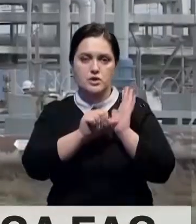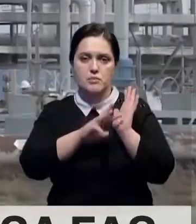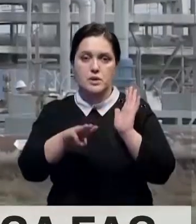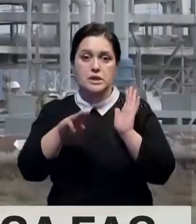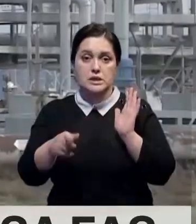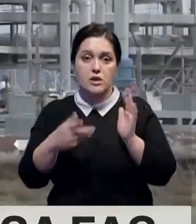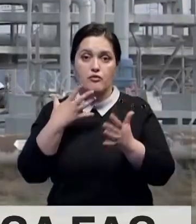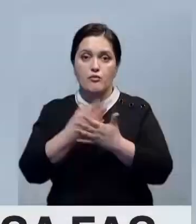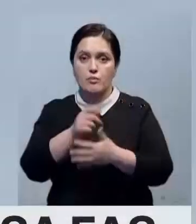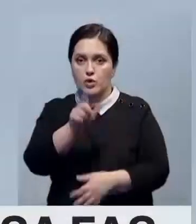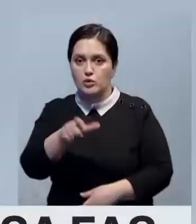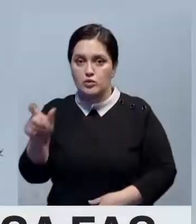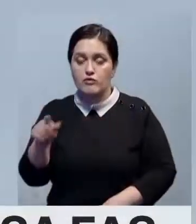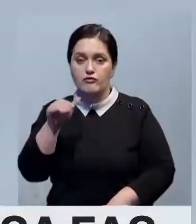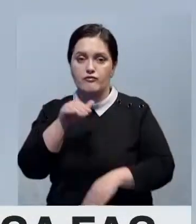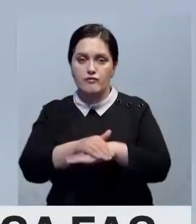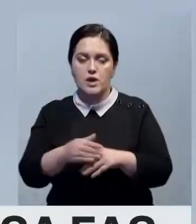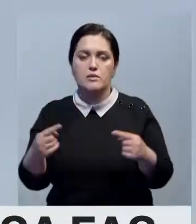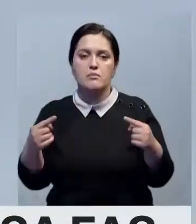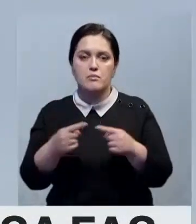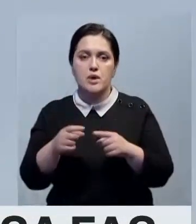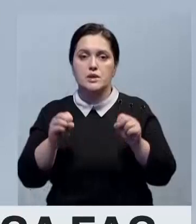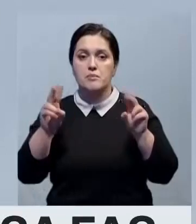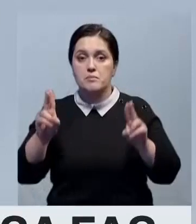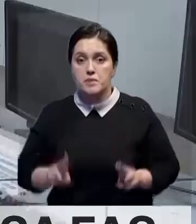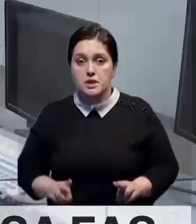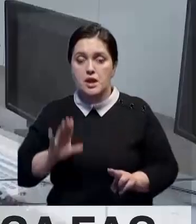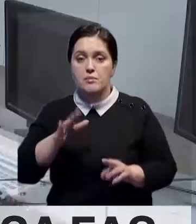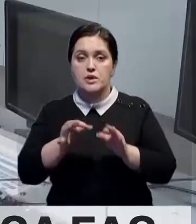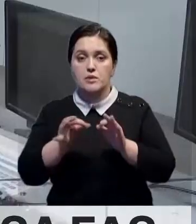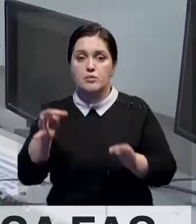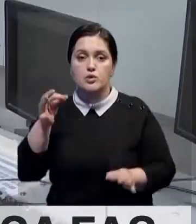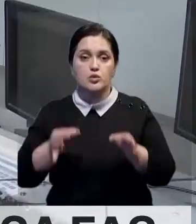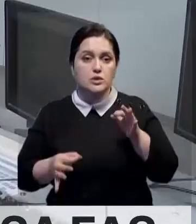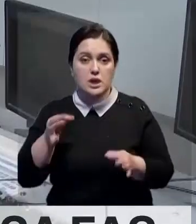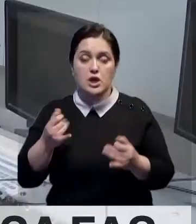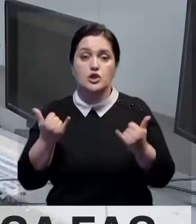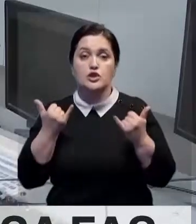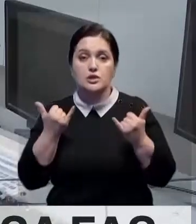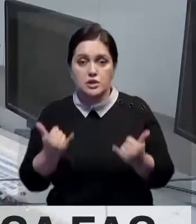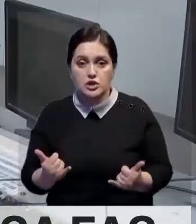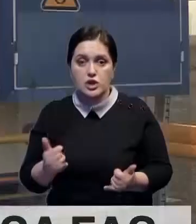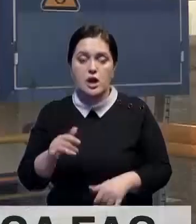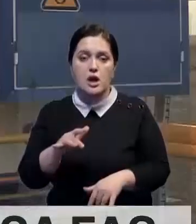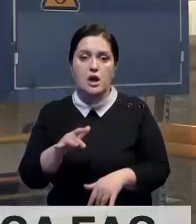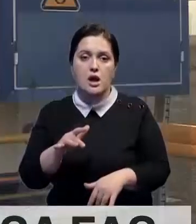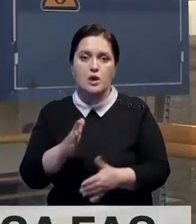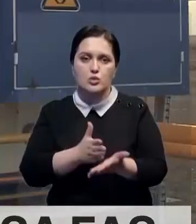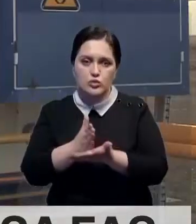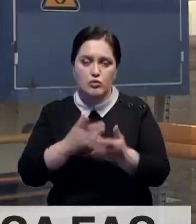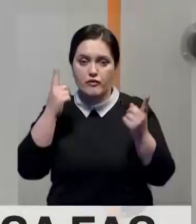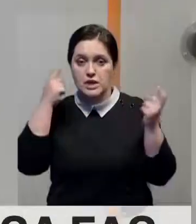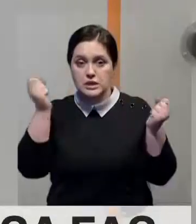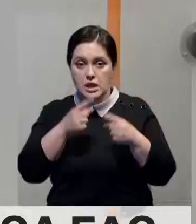на собственных абонентах. Факт подтвердили и в специализированном межрайонном административном суде региона. Сейчас антимонопольные